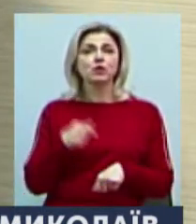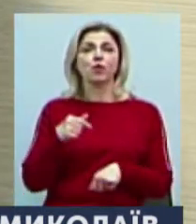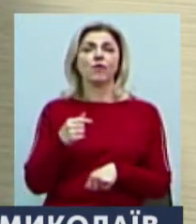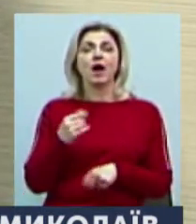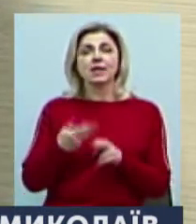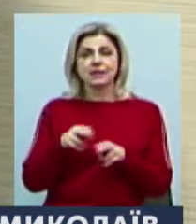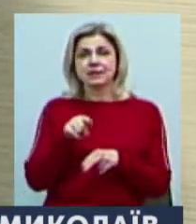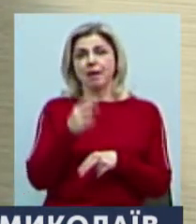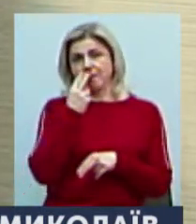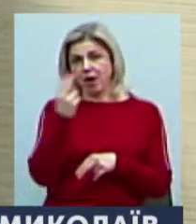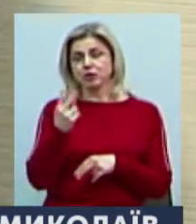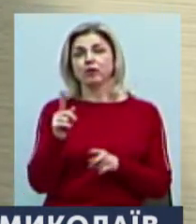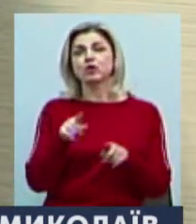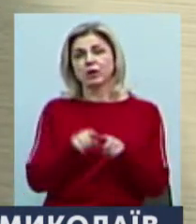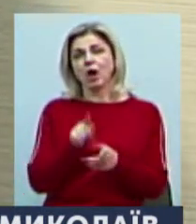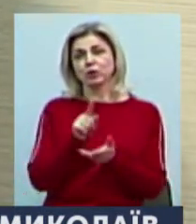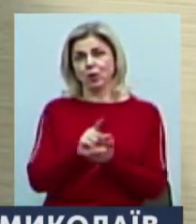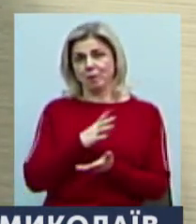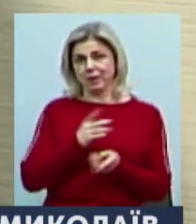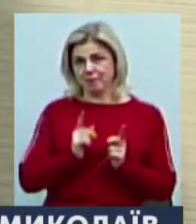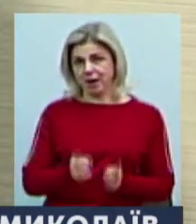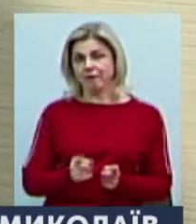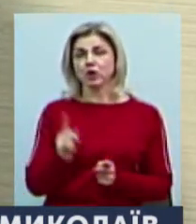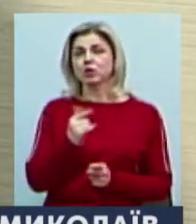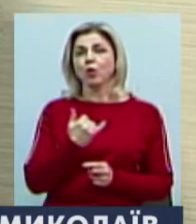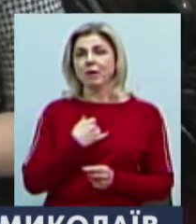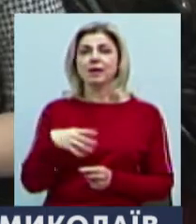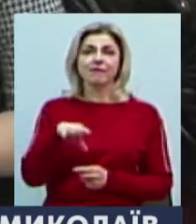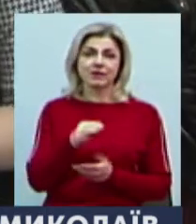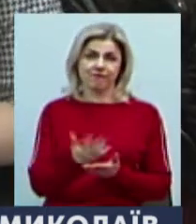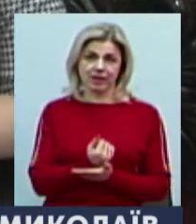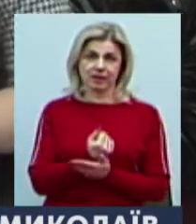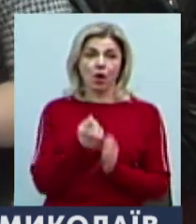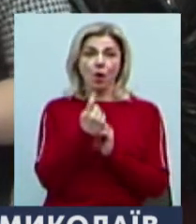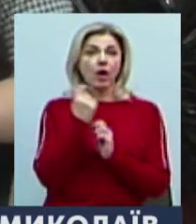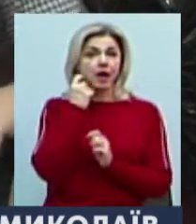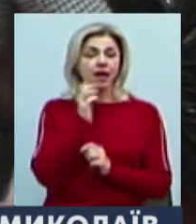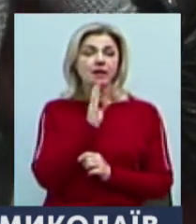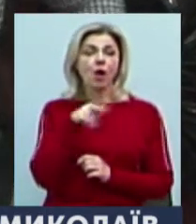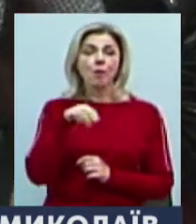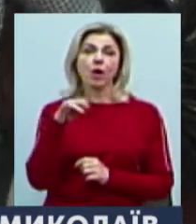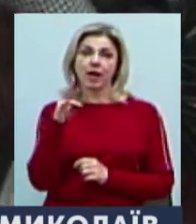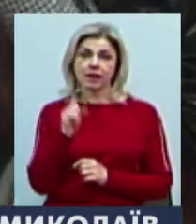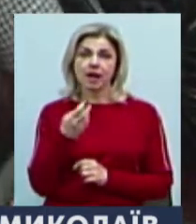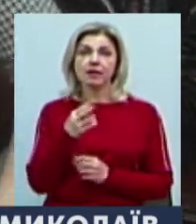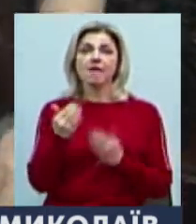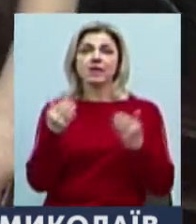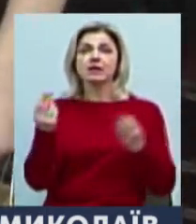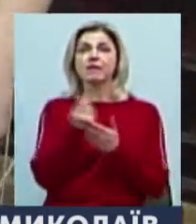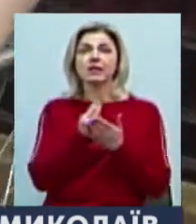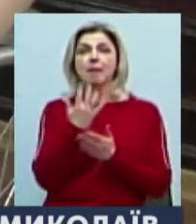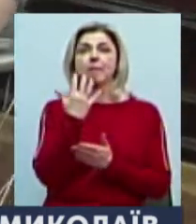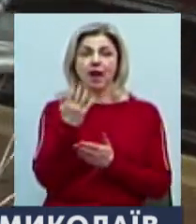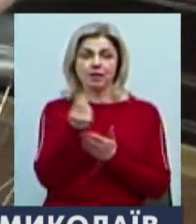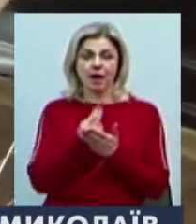саме це бачив, що так має бути насправді, що у мене все вийде. 11-річна Поліна Довгих для виставки написала 5